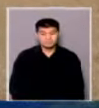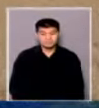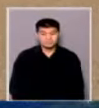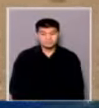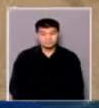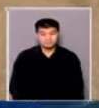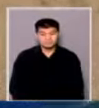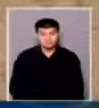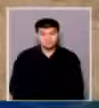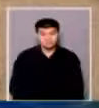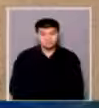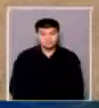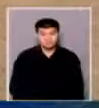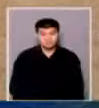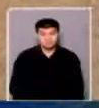Обозначаю.